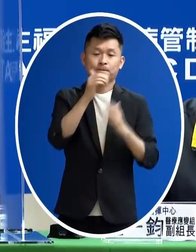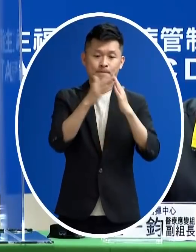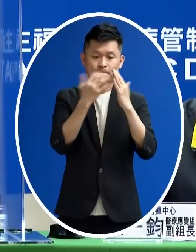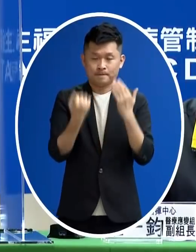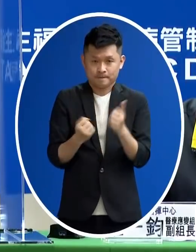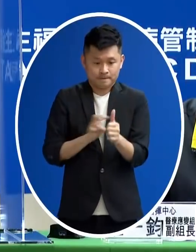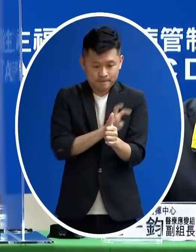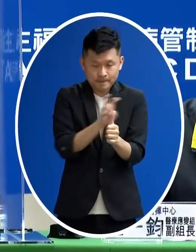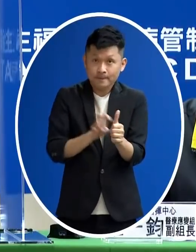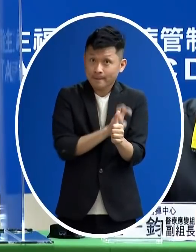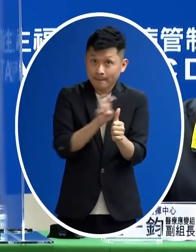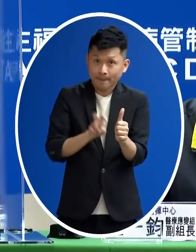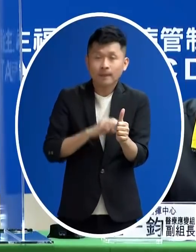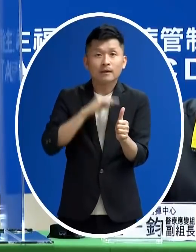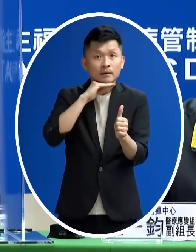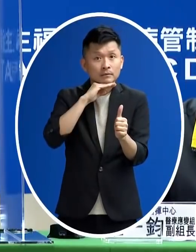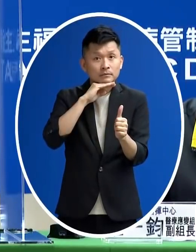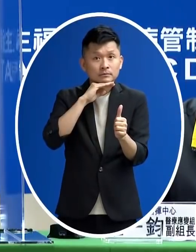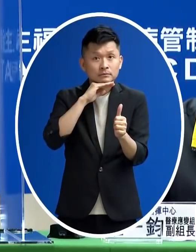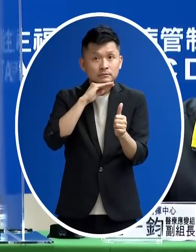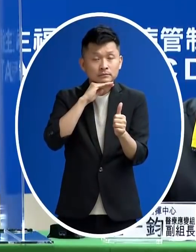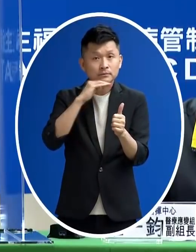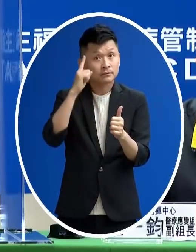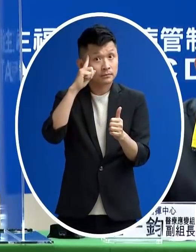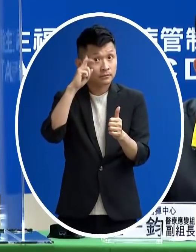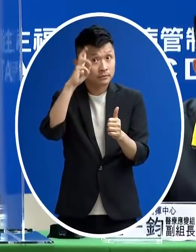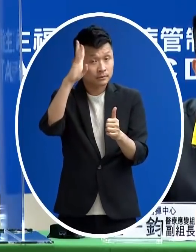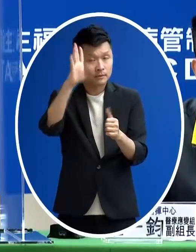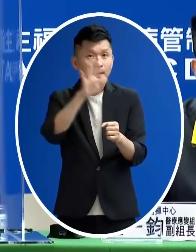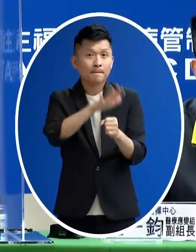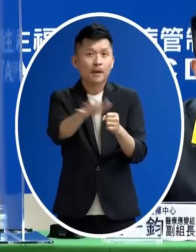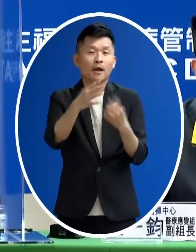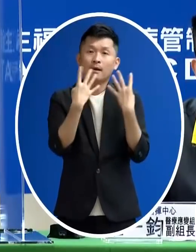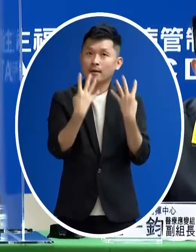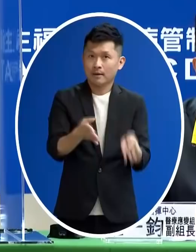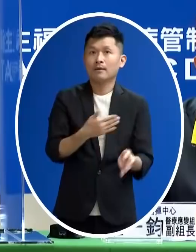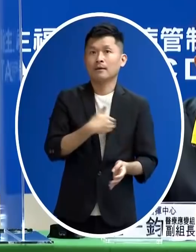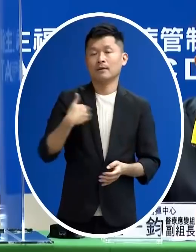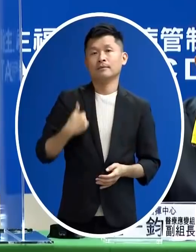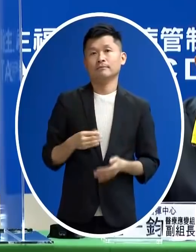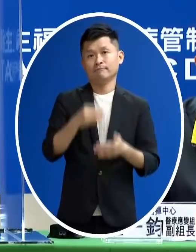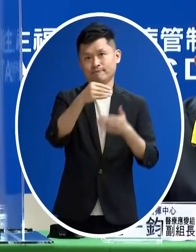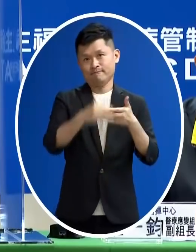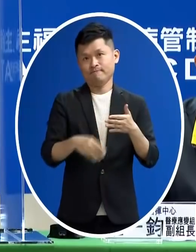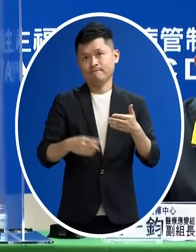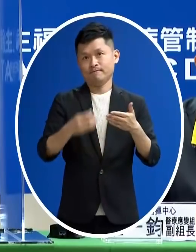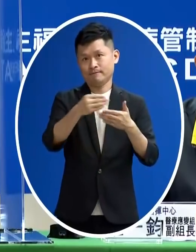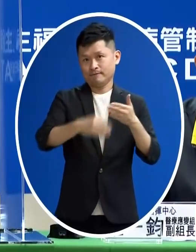家照护到这个隔离期满。这是我们现在的一个规定。